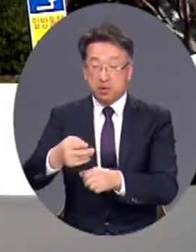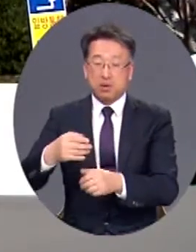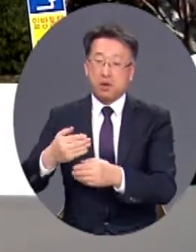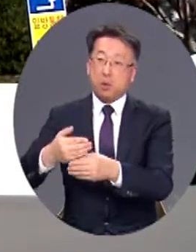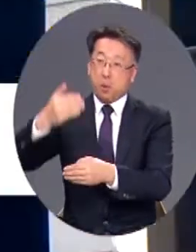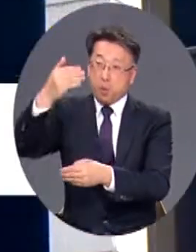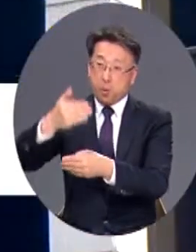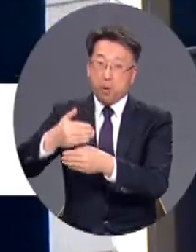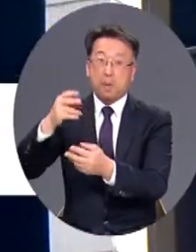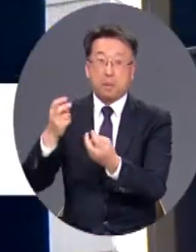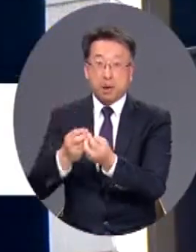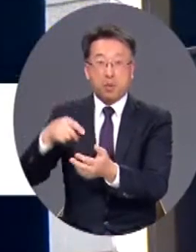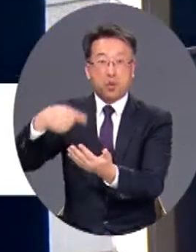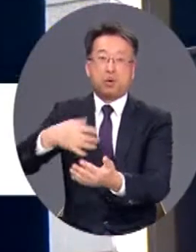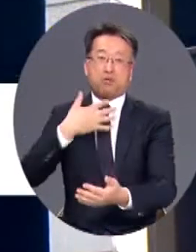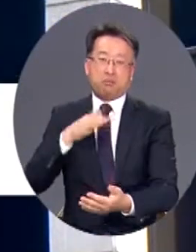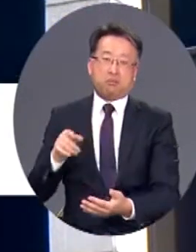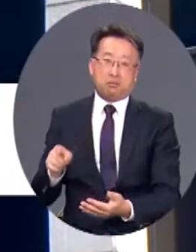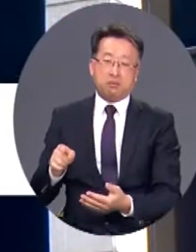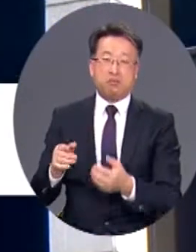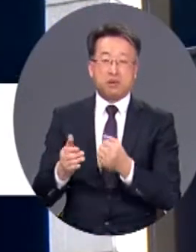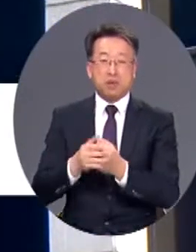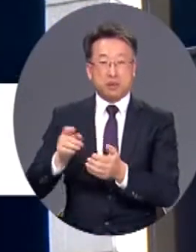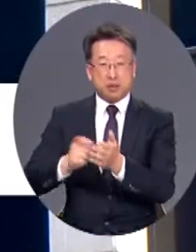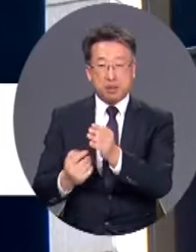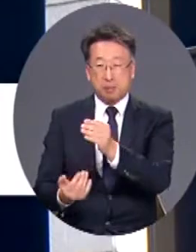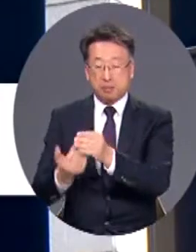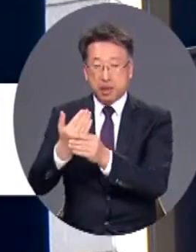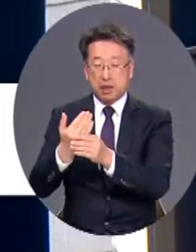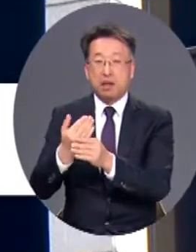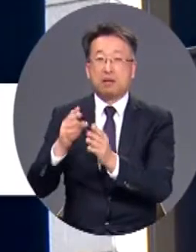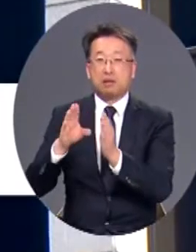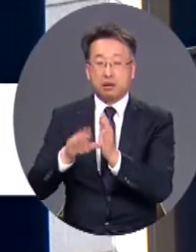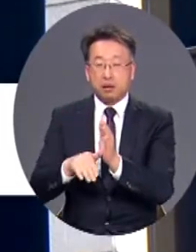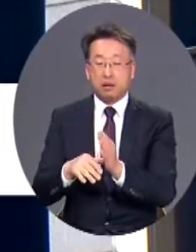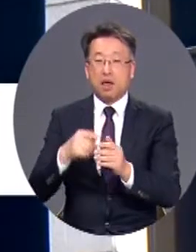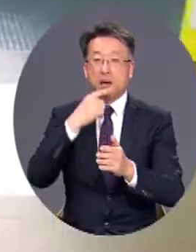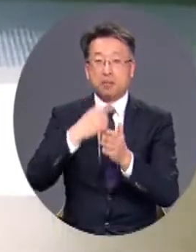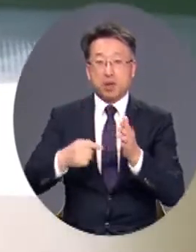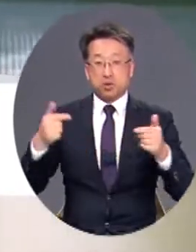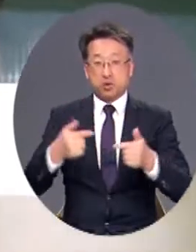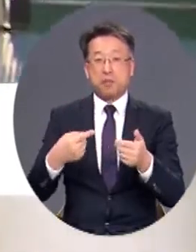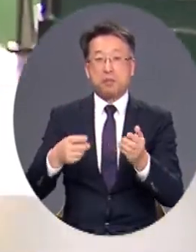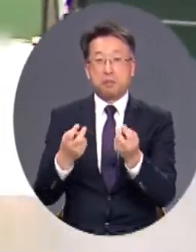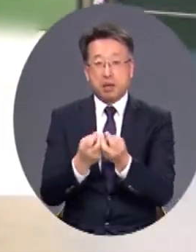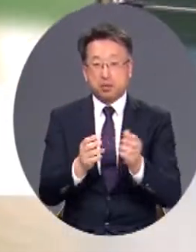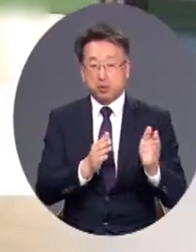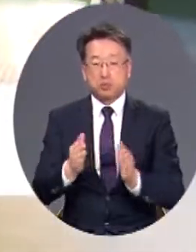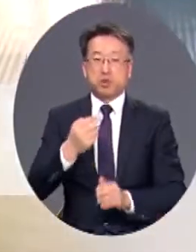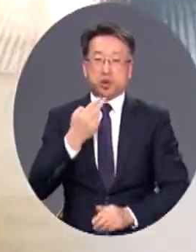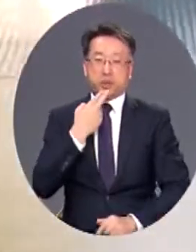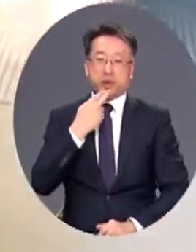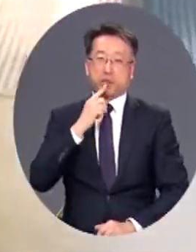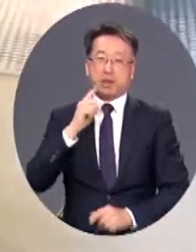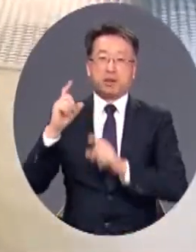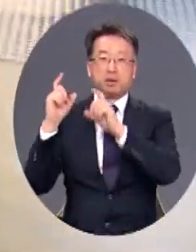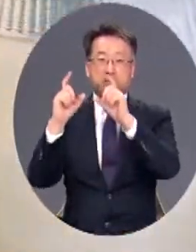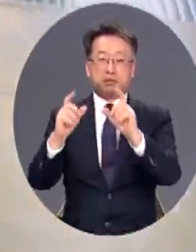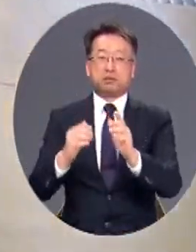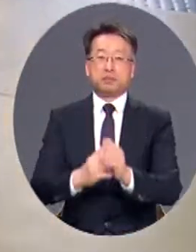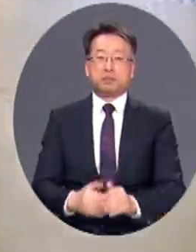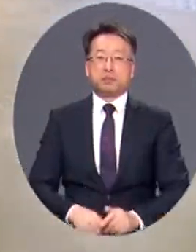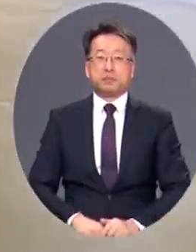올리는 방법에 대해 교육하지 않는 등 긴급사태가 발생할 경우 피해를 줄이기 위한 조치를 취하지 않았다고